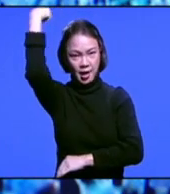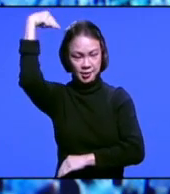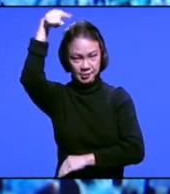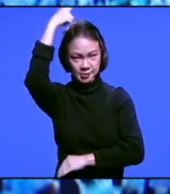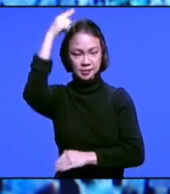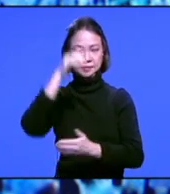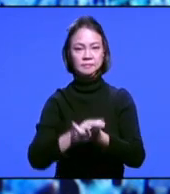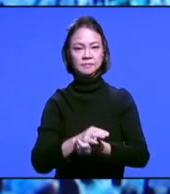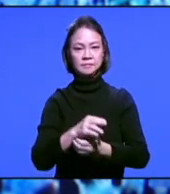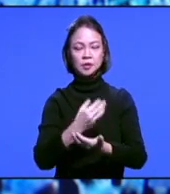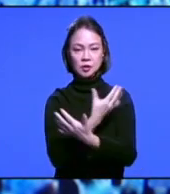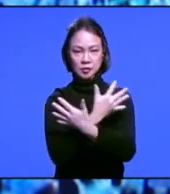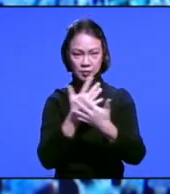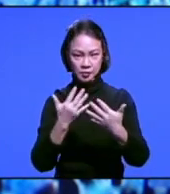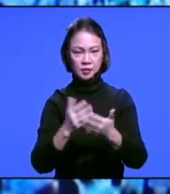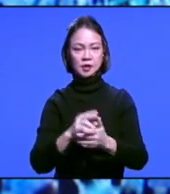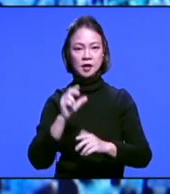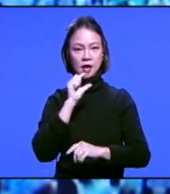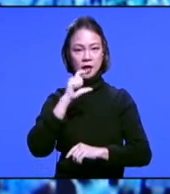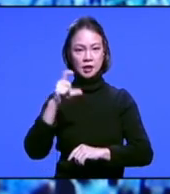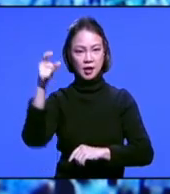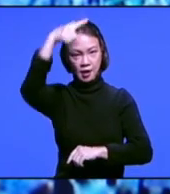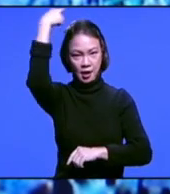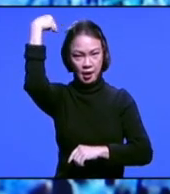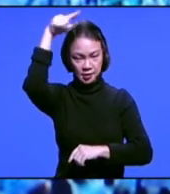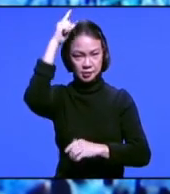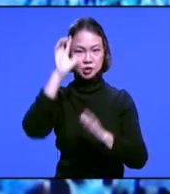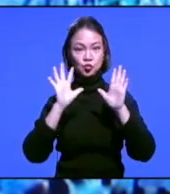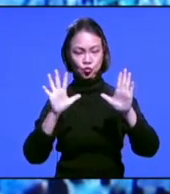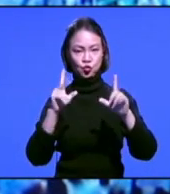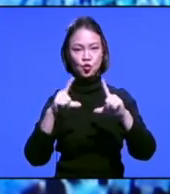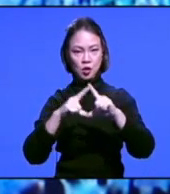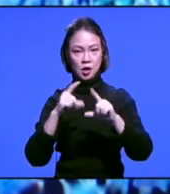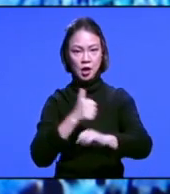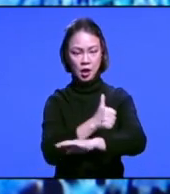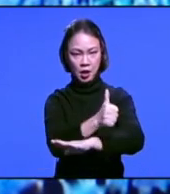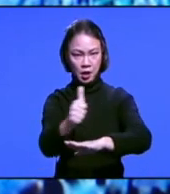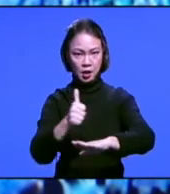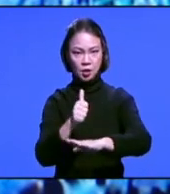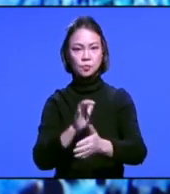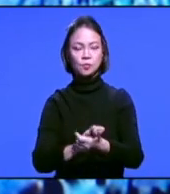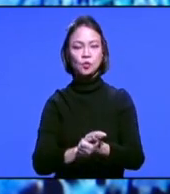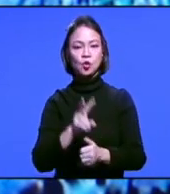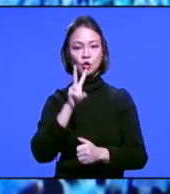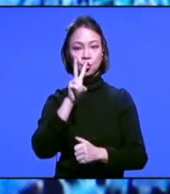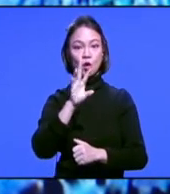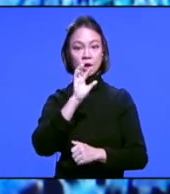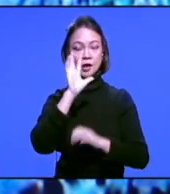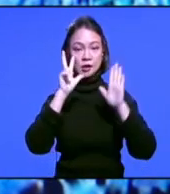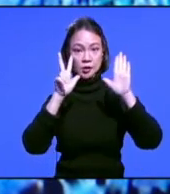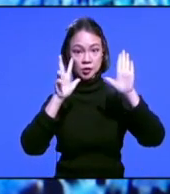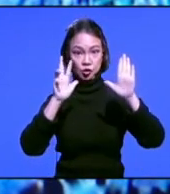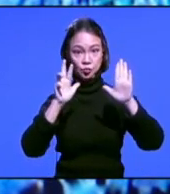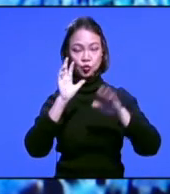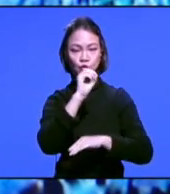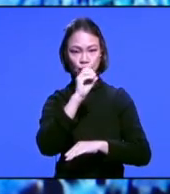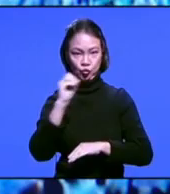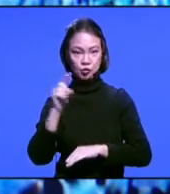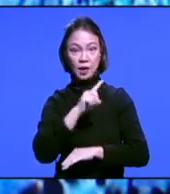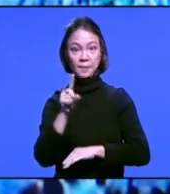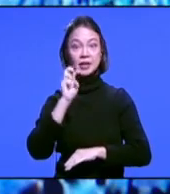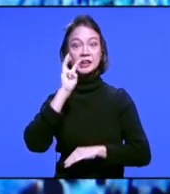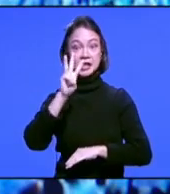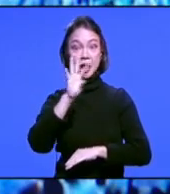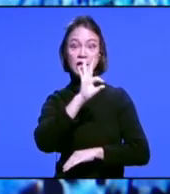Jemaah haji Indonesia menempati 73 maktab di Arafah dan setiap maktab diisi 2.900 sampai 3.000